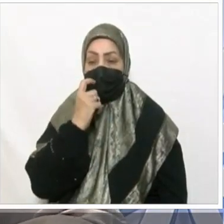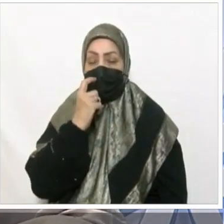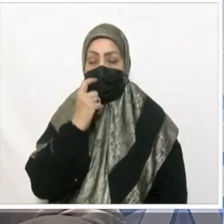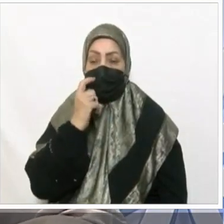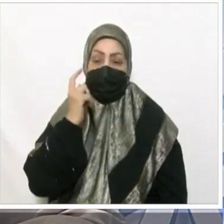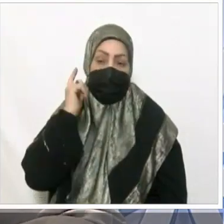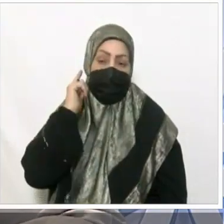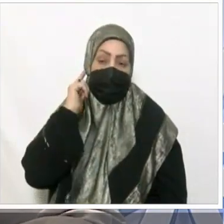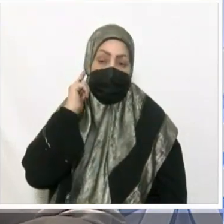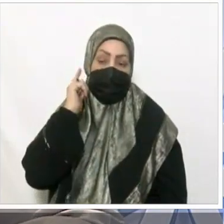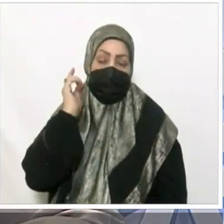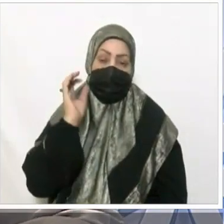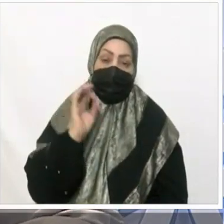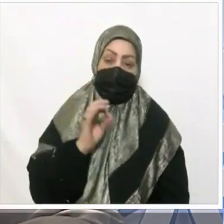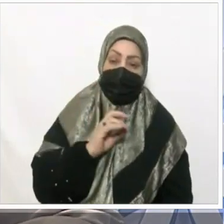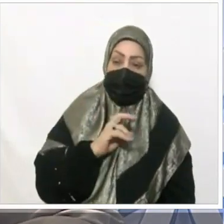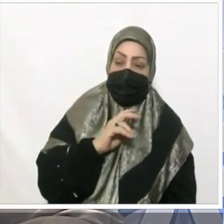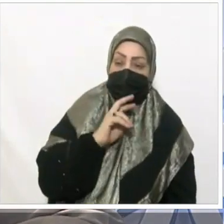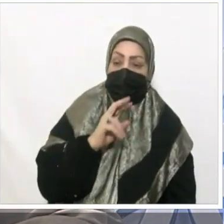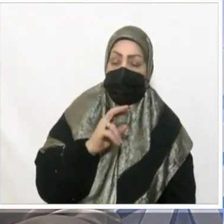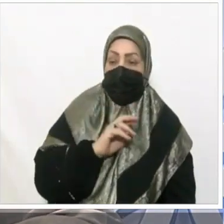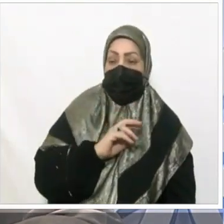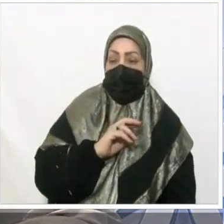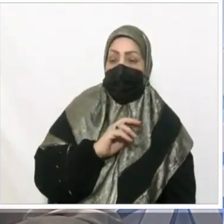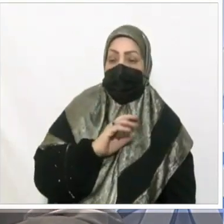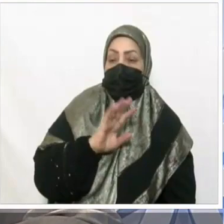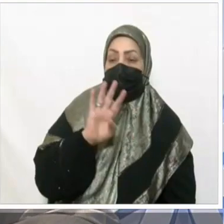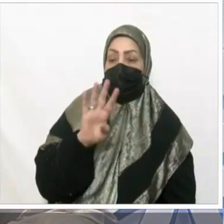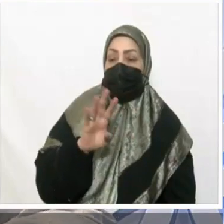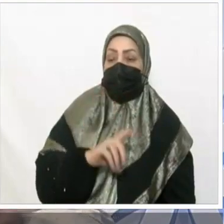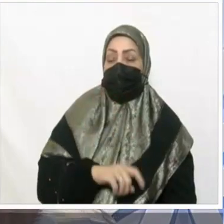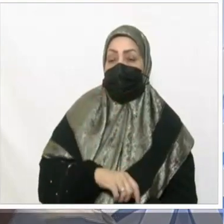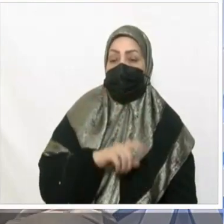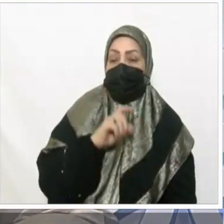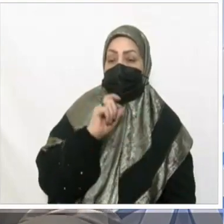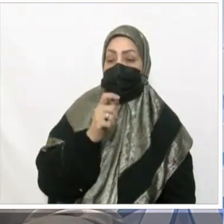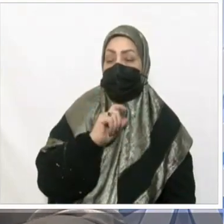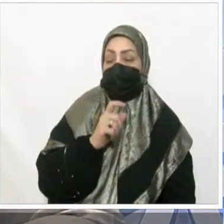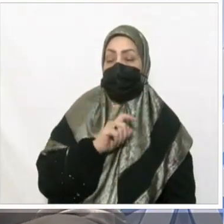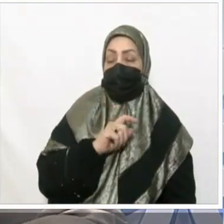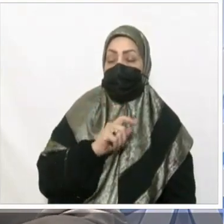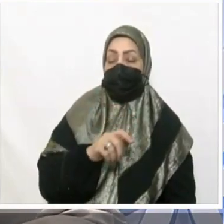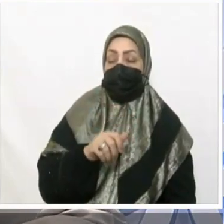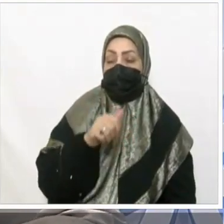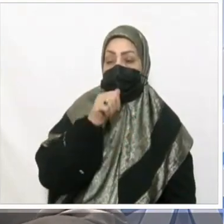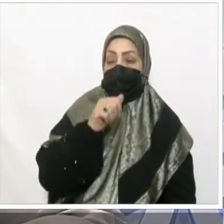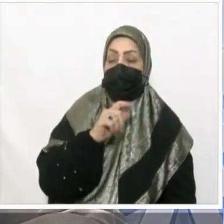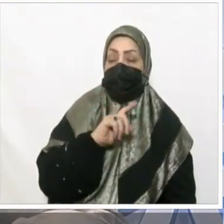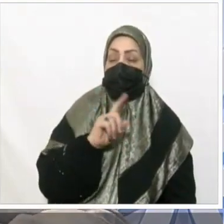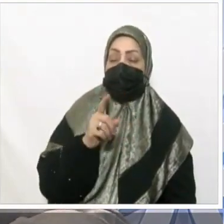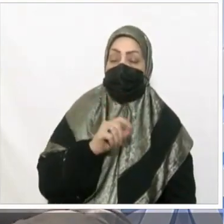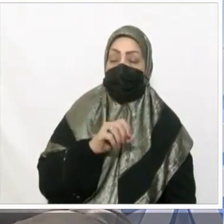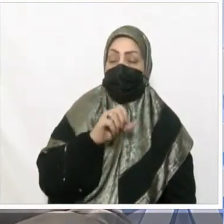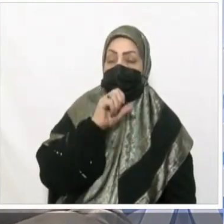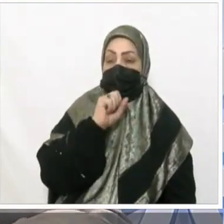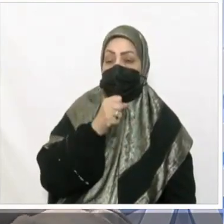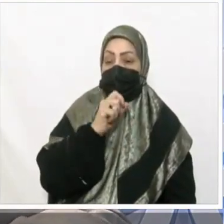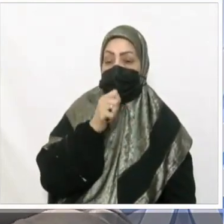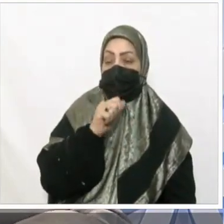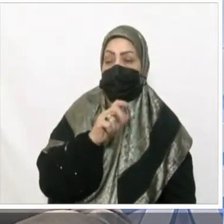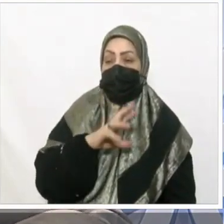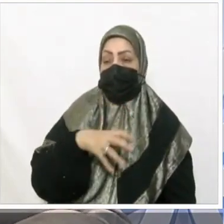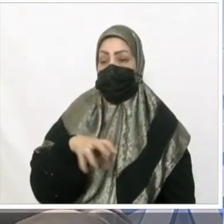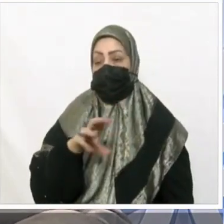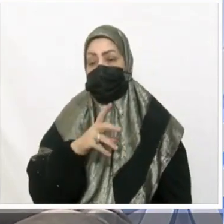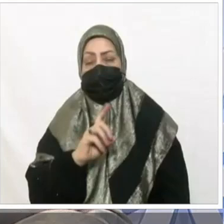4 دقائق، ربما الإنسان أكل حتى فردة خبزة ولا شرب حتى لتر من الماء. يعني المسألة الصيام